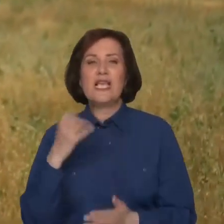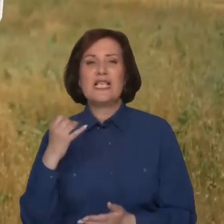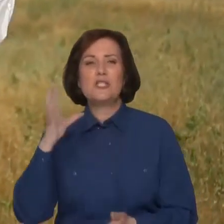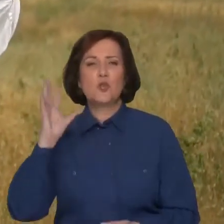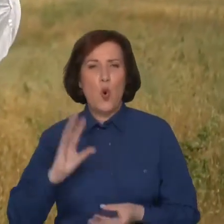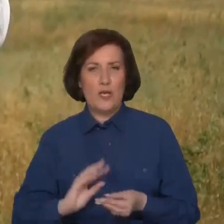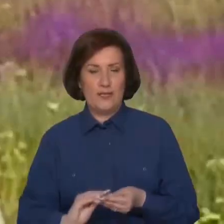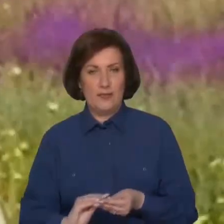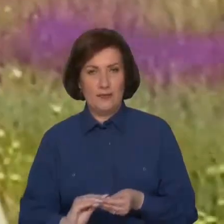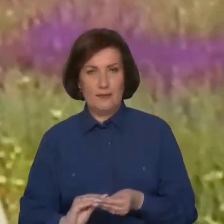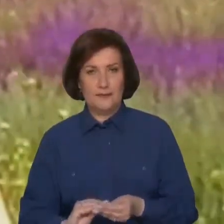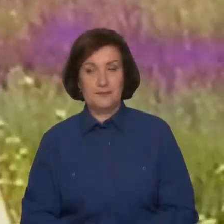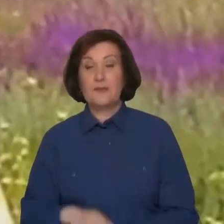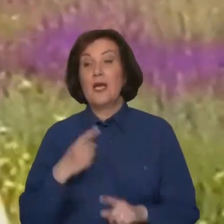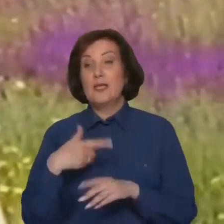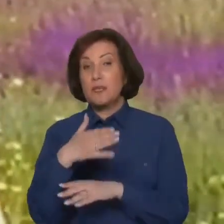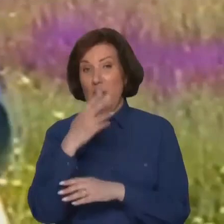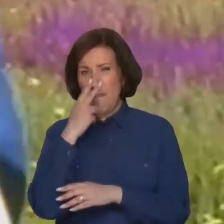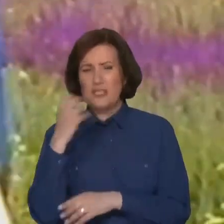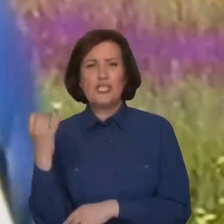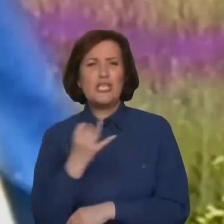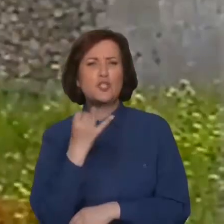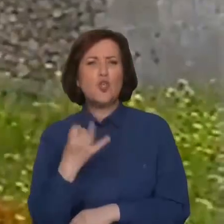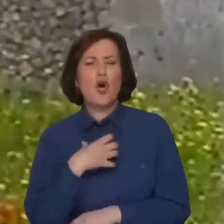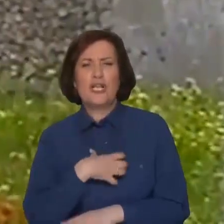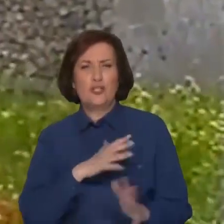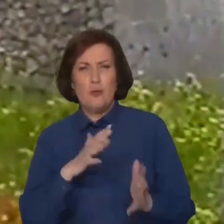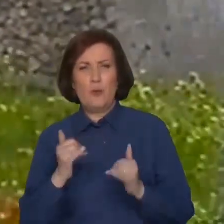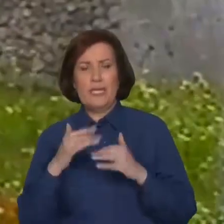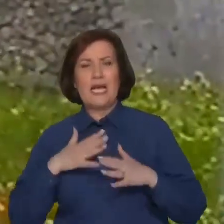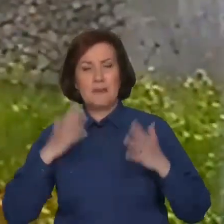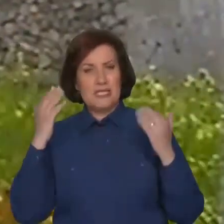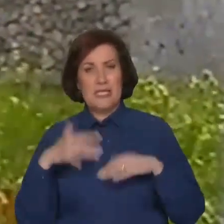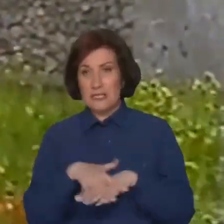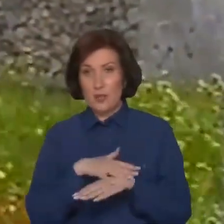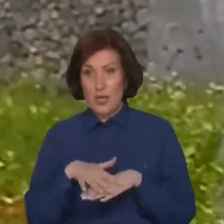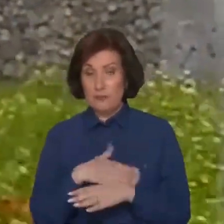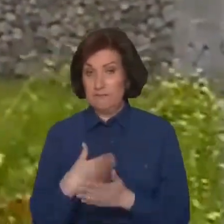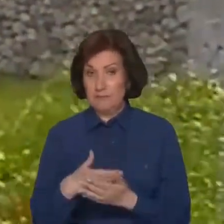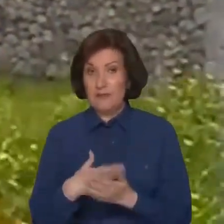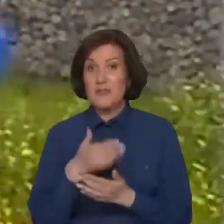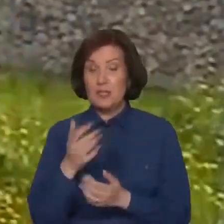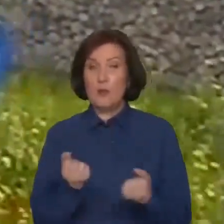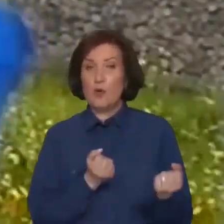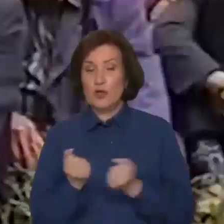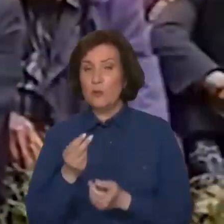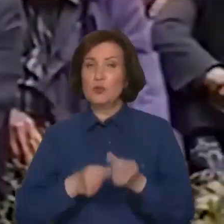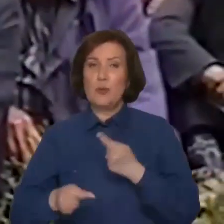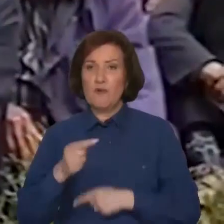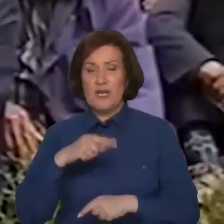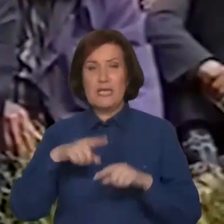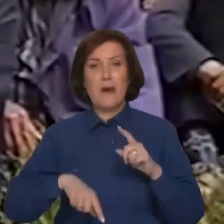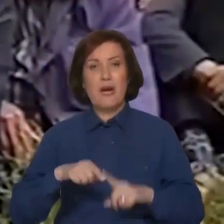історії. Цей прапор бачив історичні події для кримсько-татарського народу, як, наприклад, їхню боротьбу за повернення